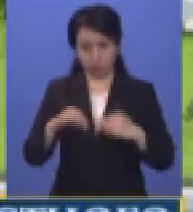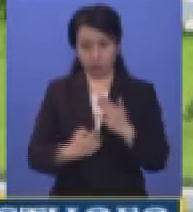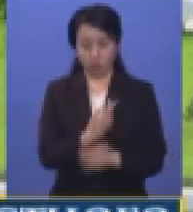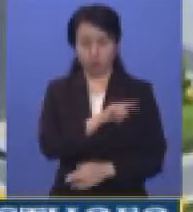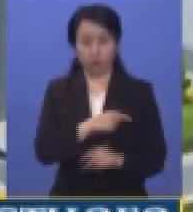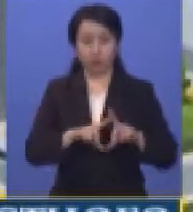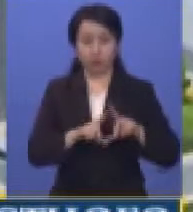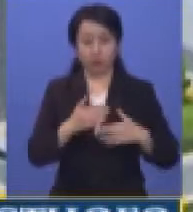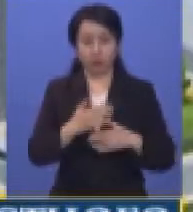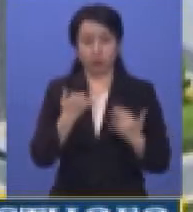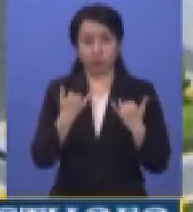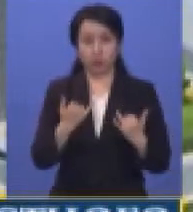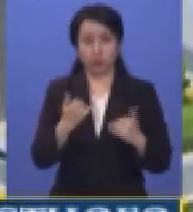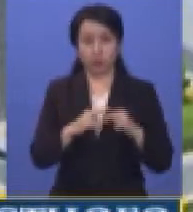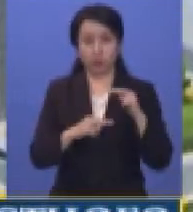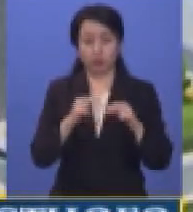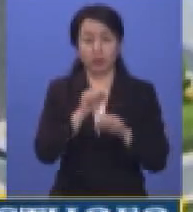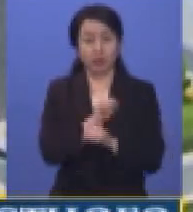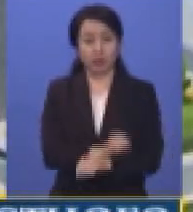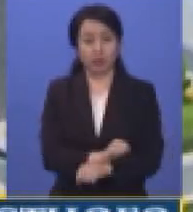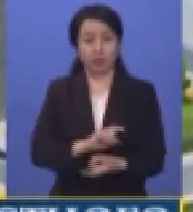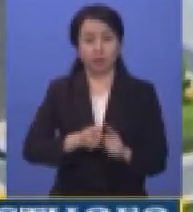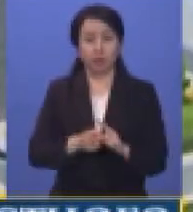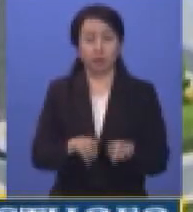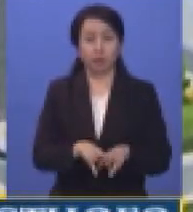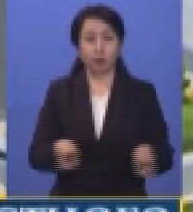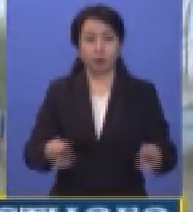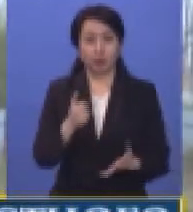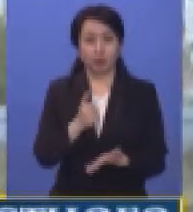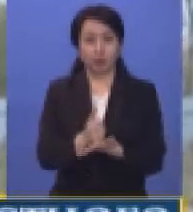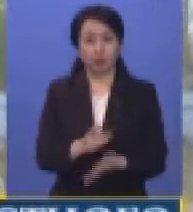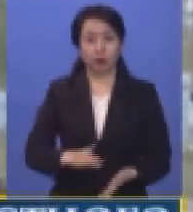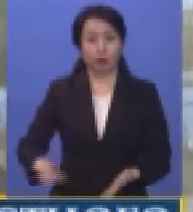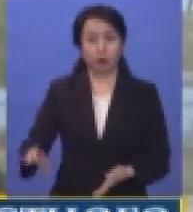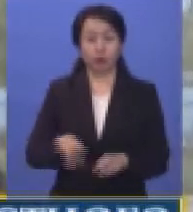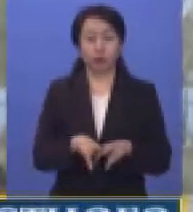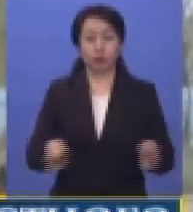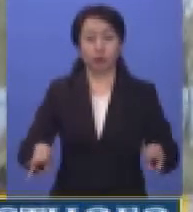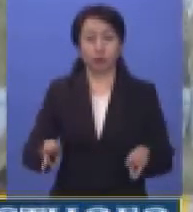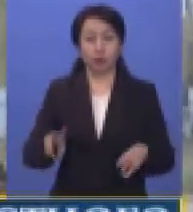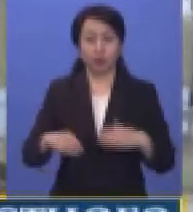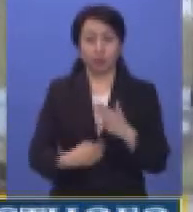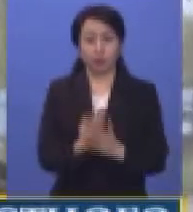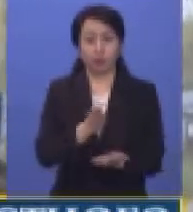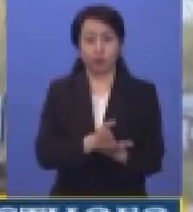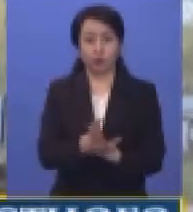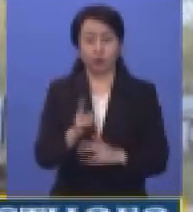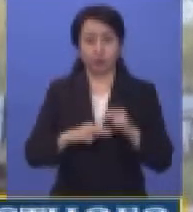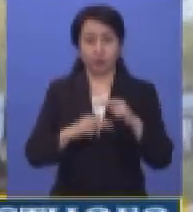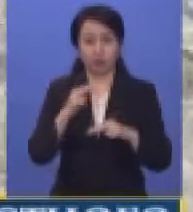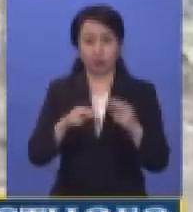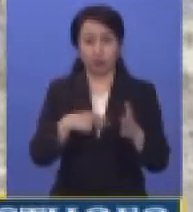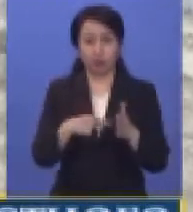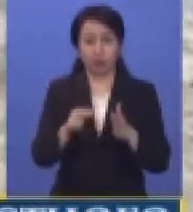многопрофильной больницы. Сейчас ее возведение приостановилось из-за смены министров, отметил глава региона. Министерством прорабатываются новые подходы к строительству и